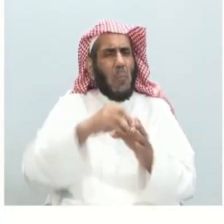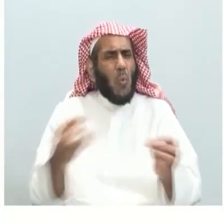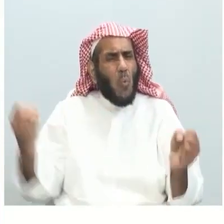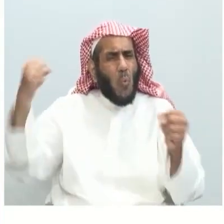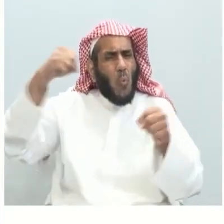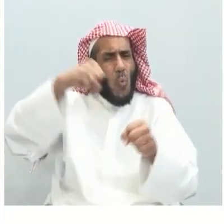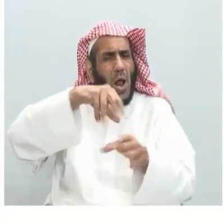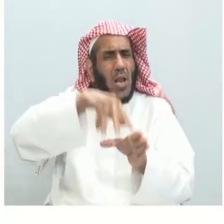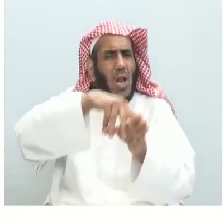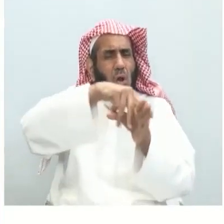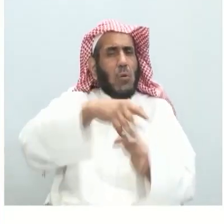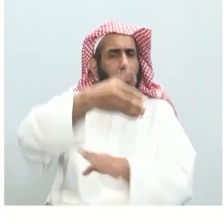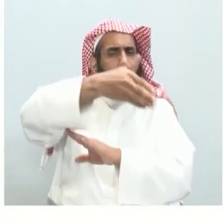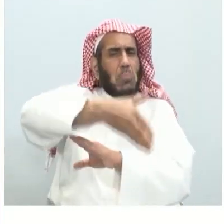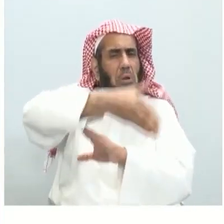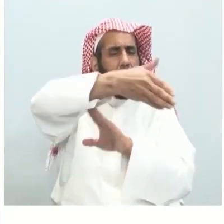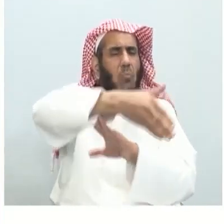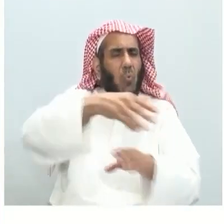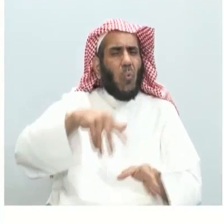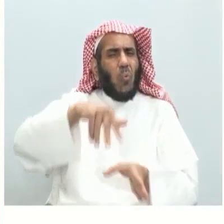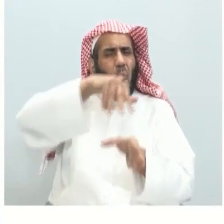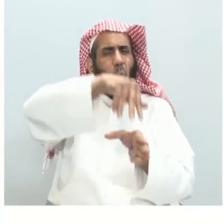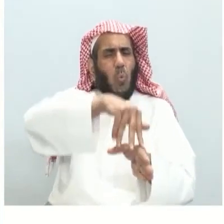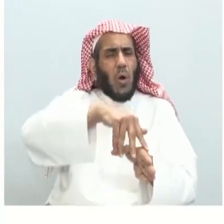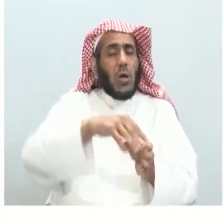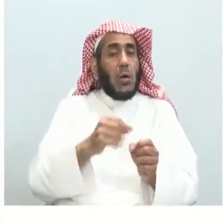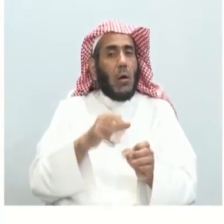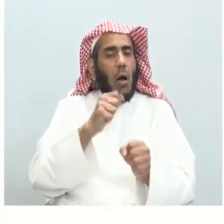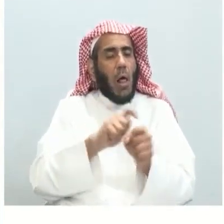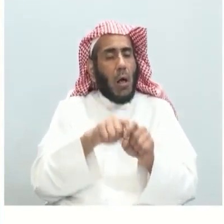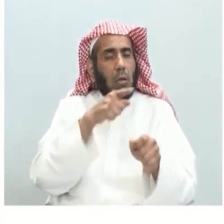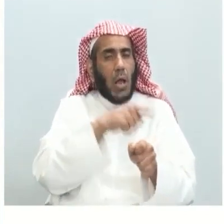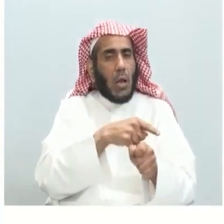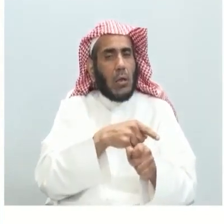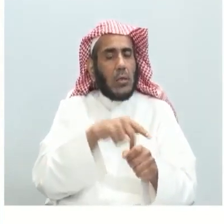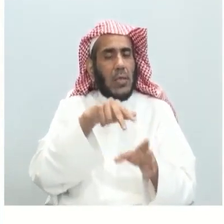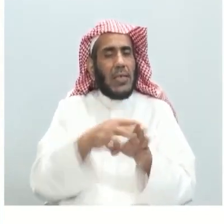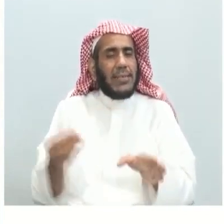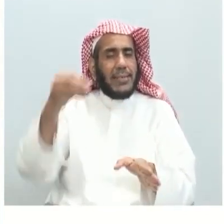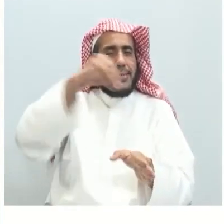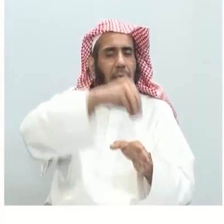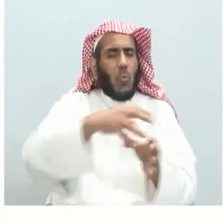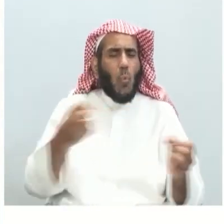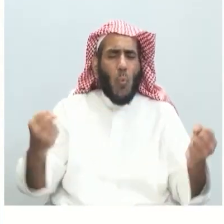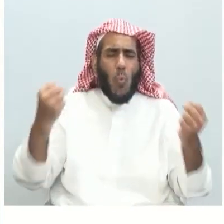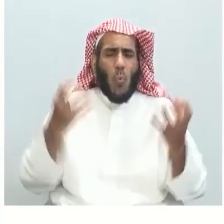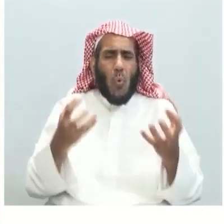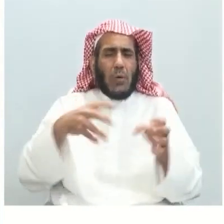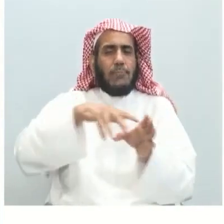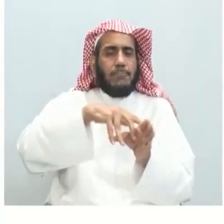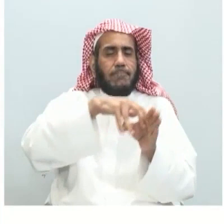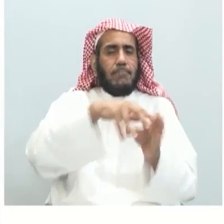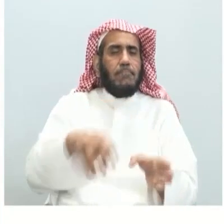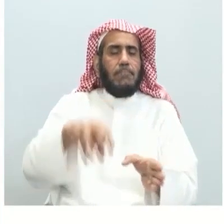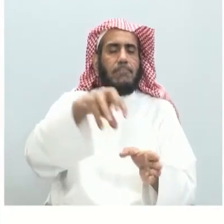فتحمل على الابل ما تحمل فهي قد سخرها الله تعالى لان تحمل الاثقال من